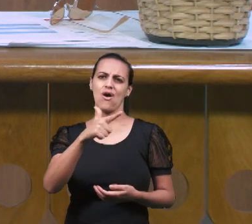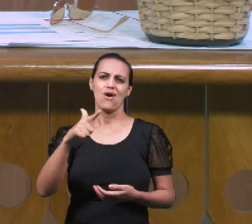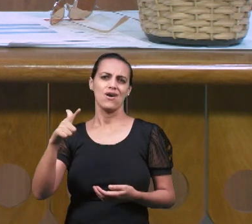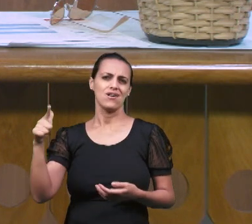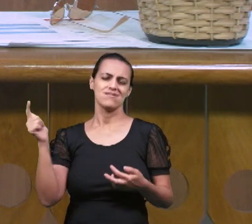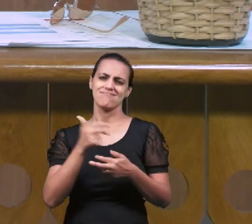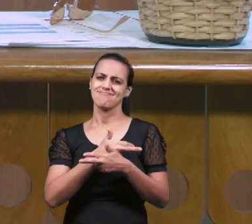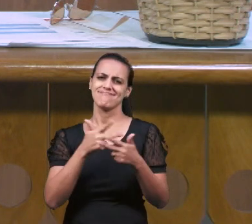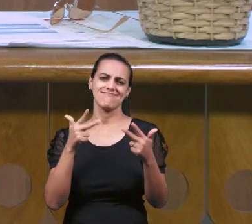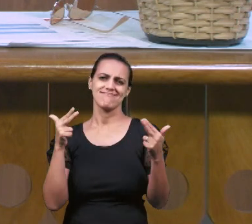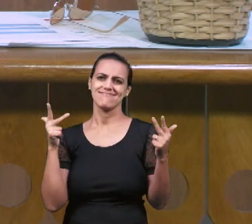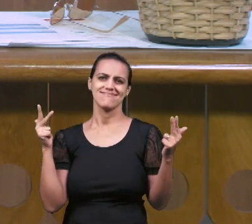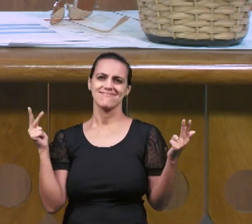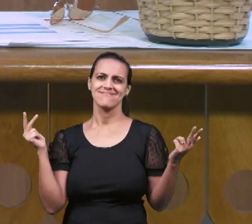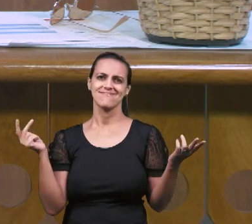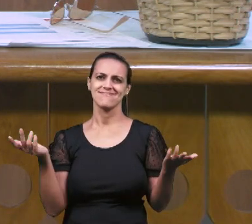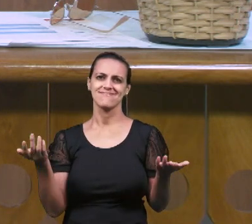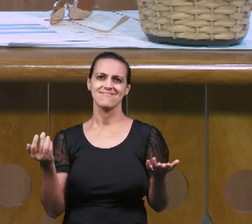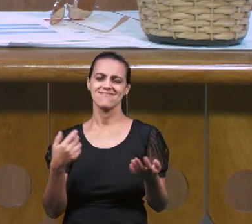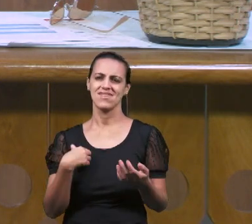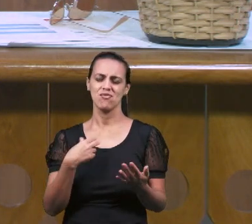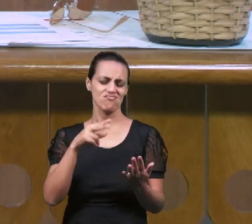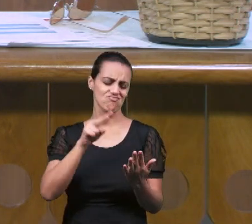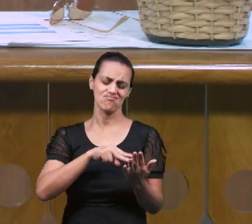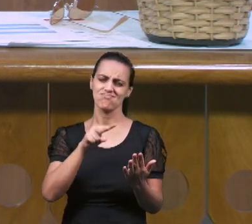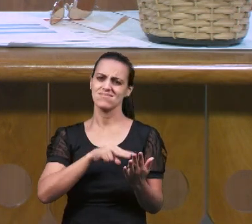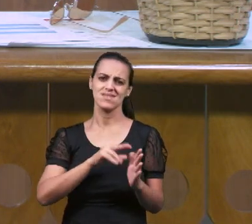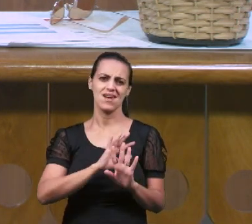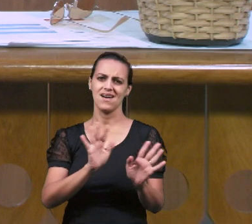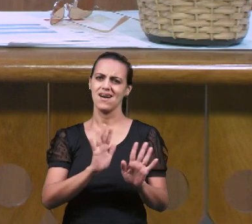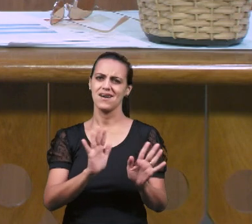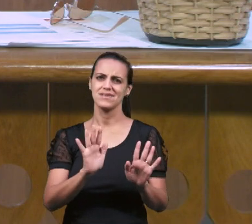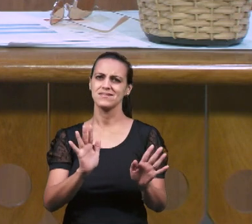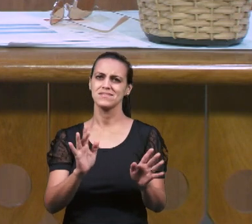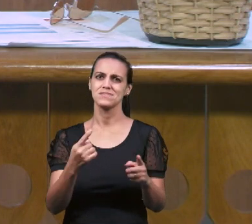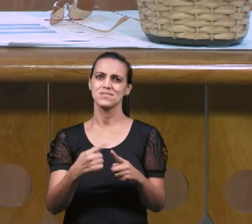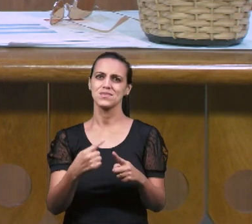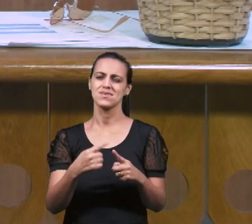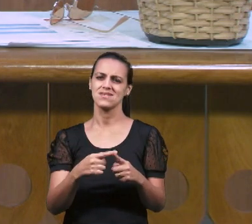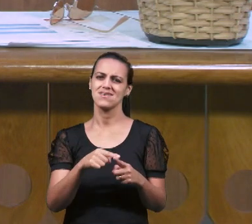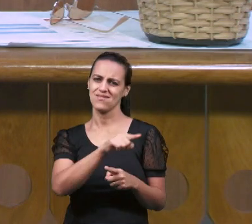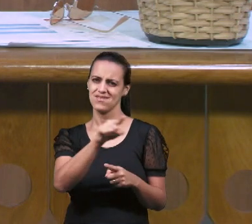Je ne veux pas rester ici à cette lecture, parce que ça peut être fatigant.